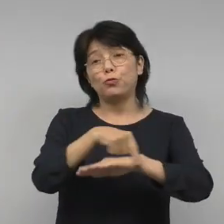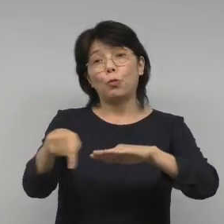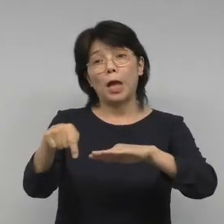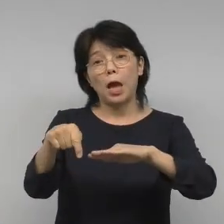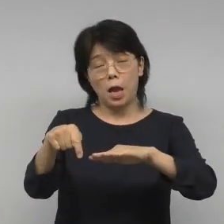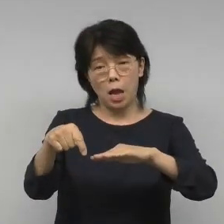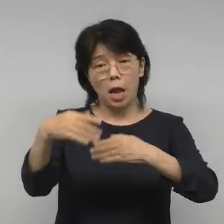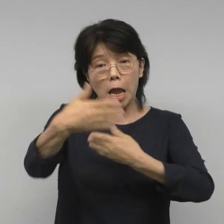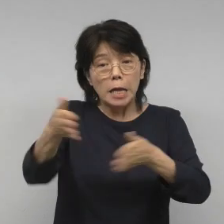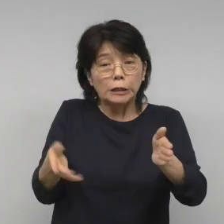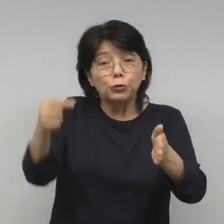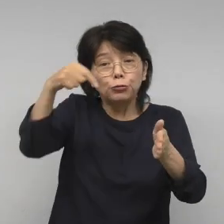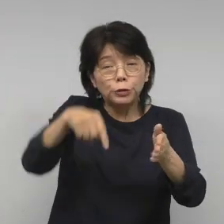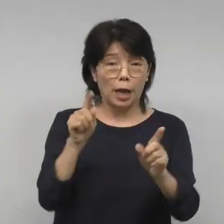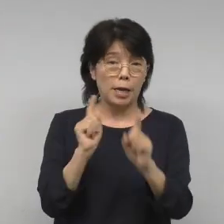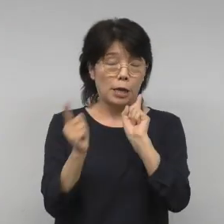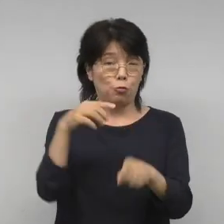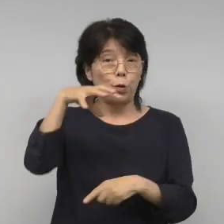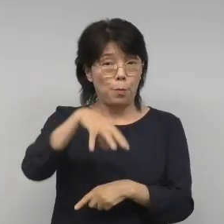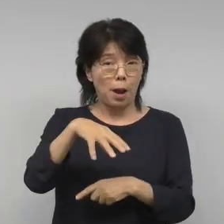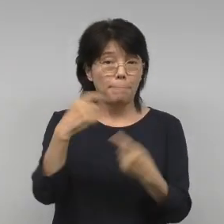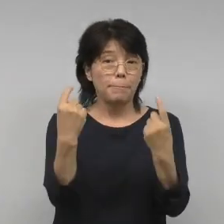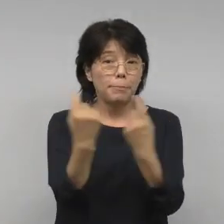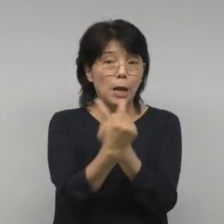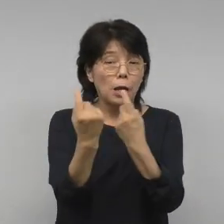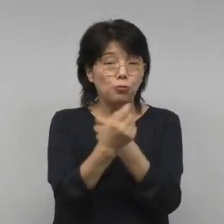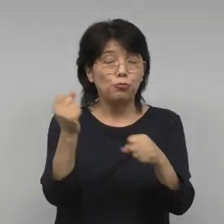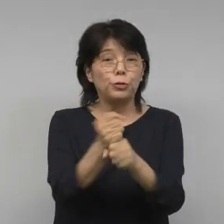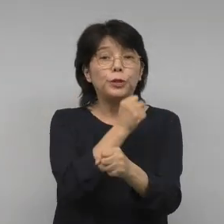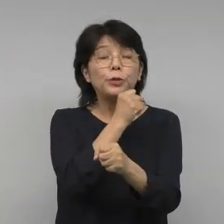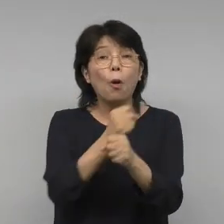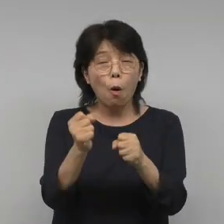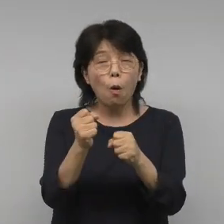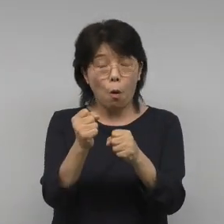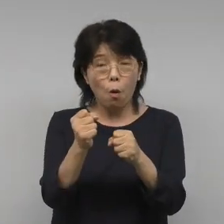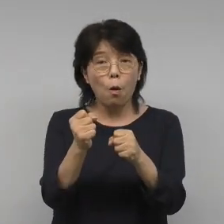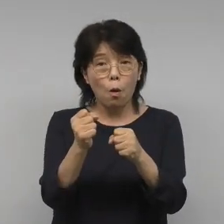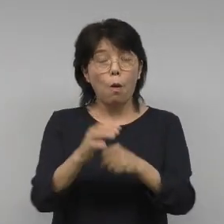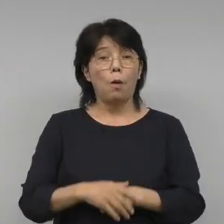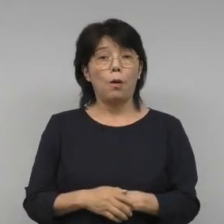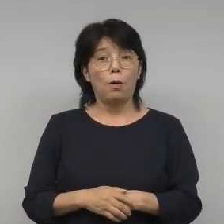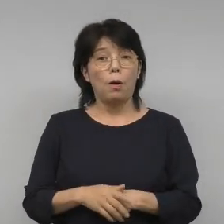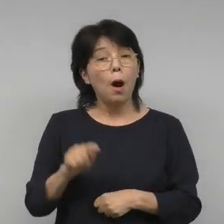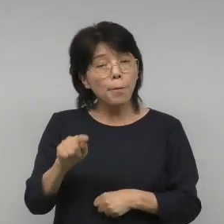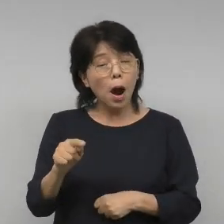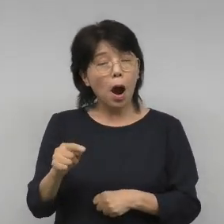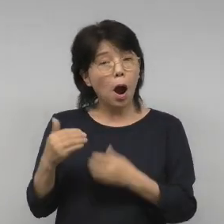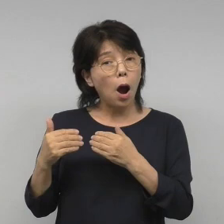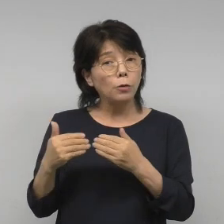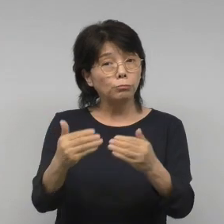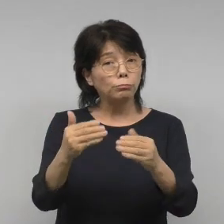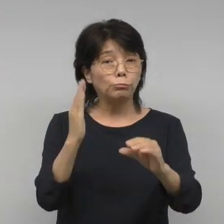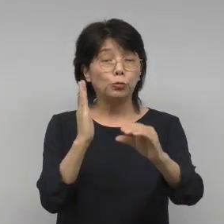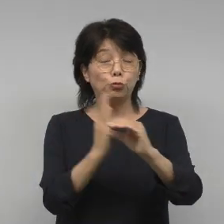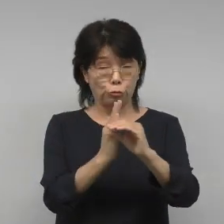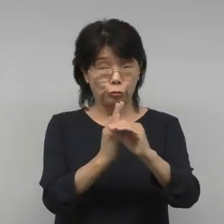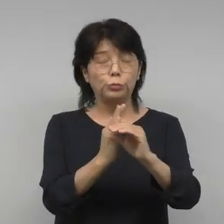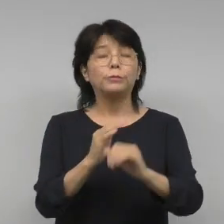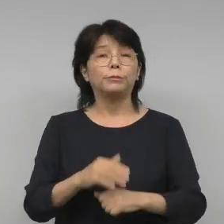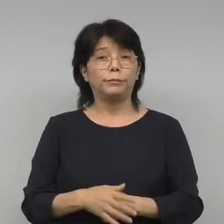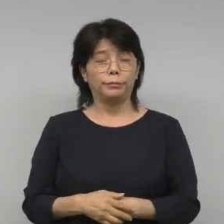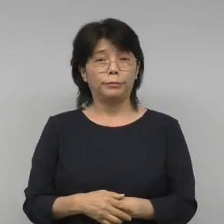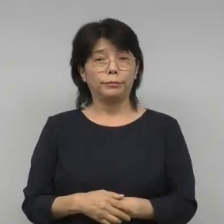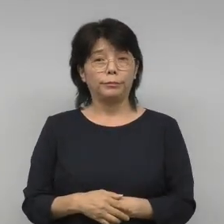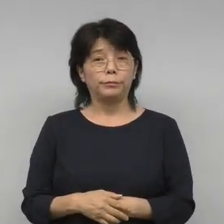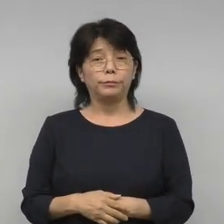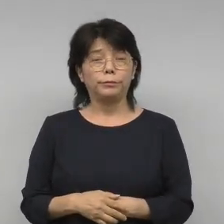屋内遊び場の改修事業というのものをですね、すでに進めているというふうなこと